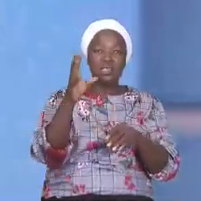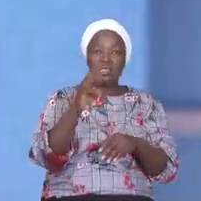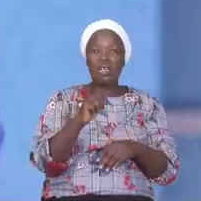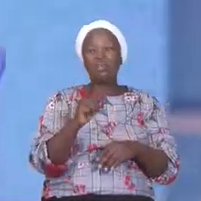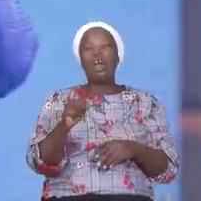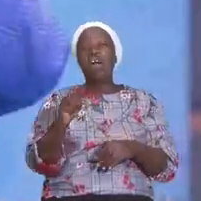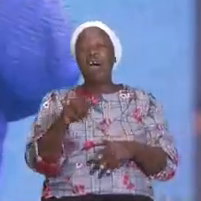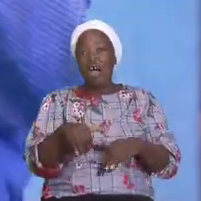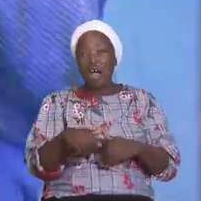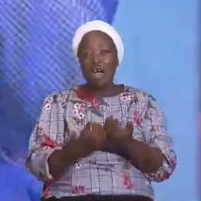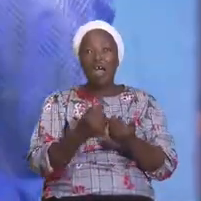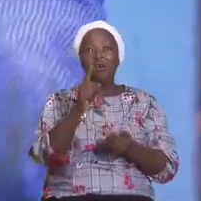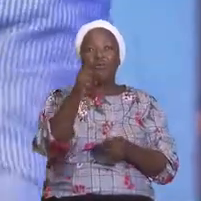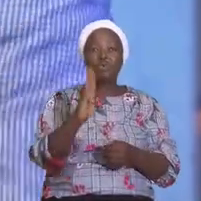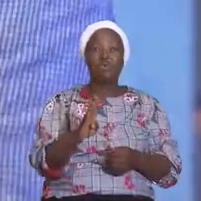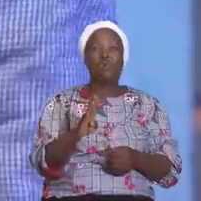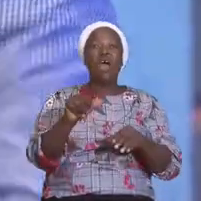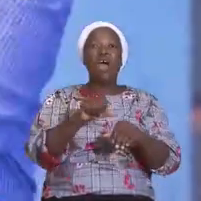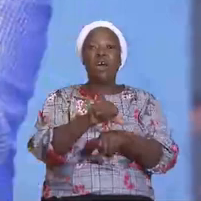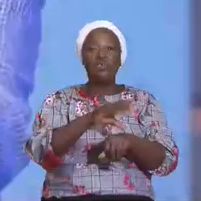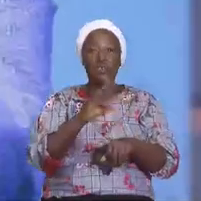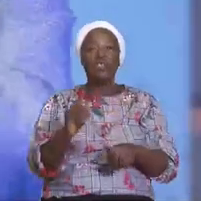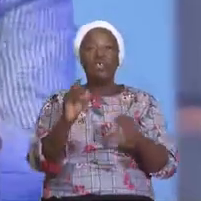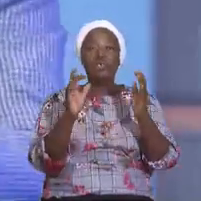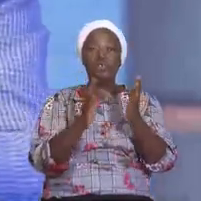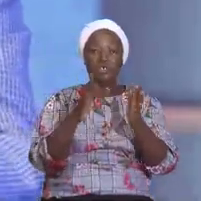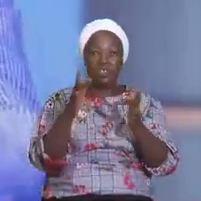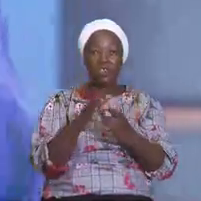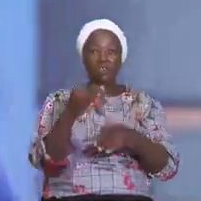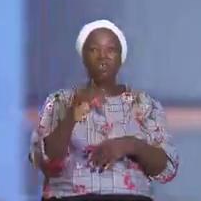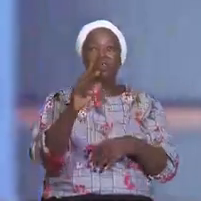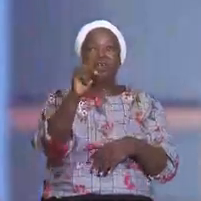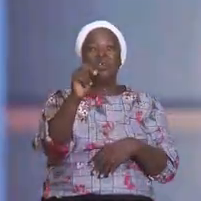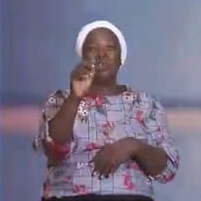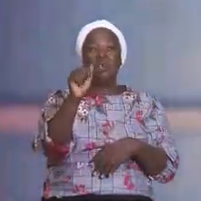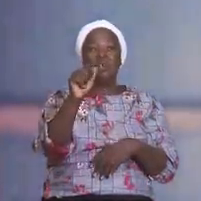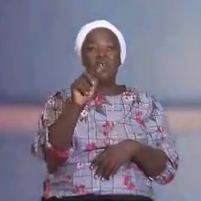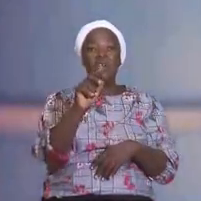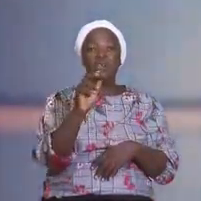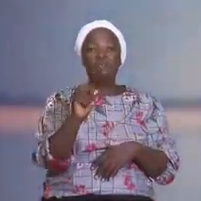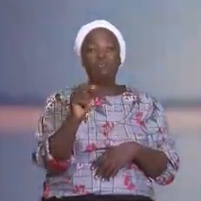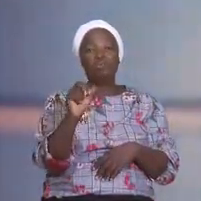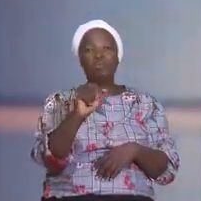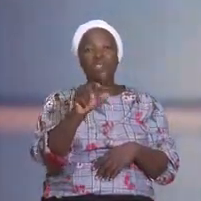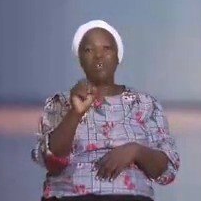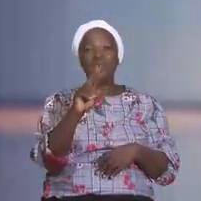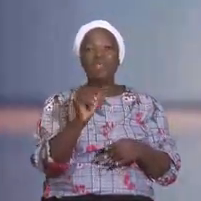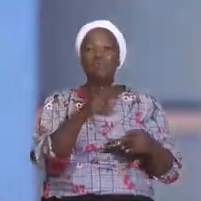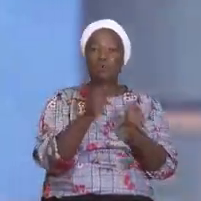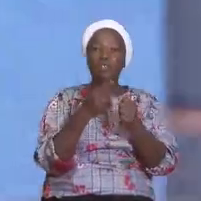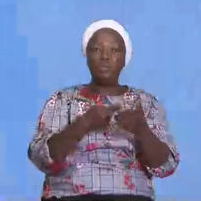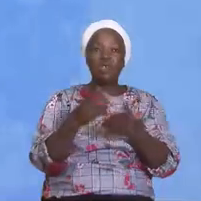Le plan de rédemption dans leur cœur. Comment Dieu a oint Jésus de Nazareth,